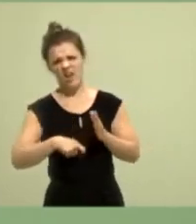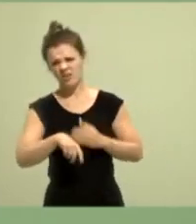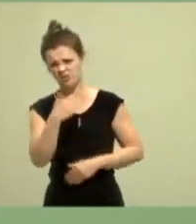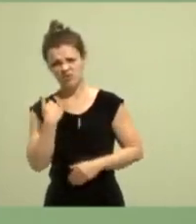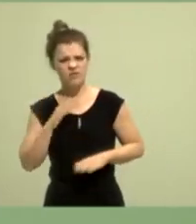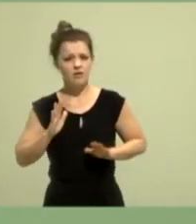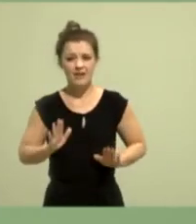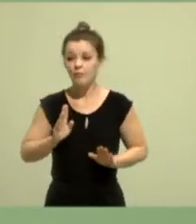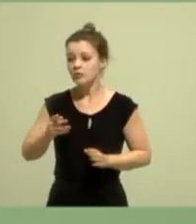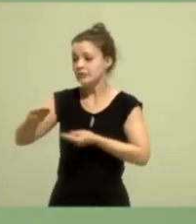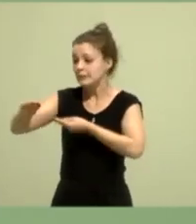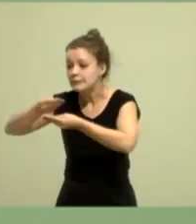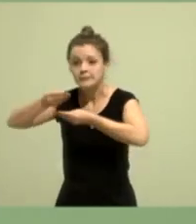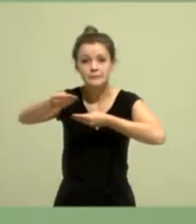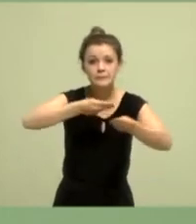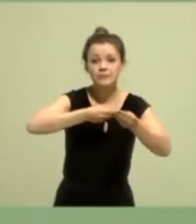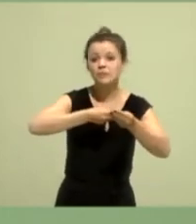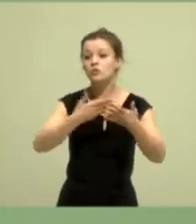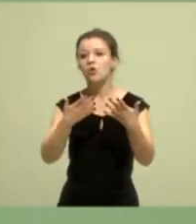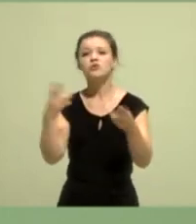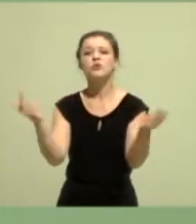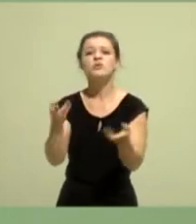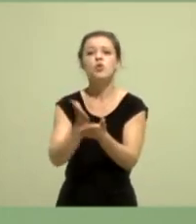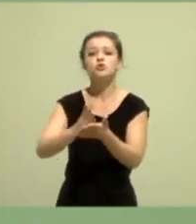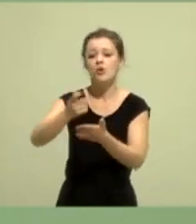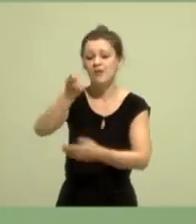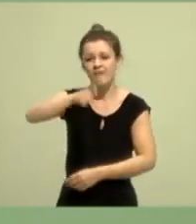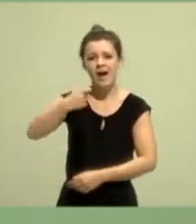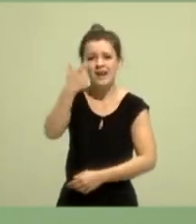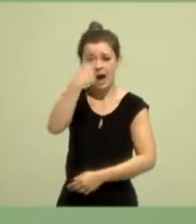Kraft als Partei und daraus entsteht auch was für die Demokratie.